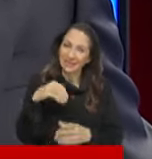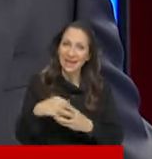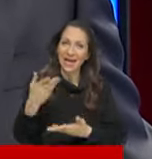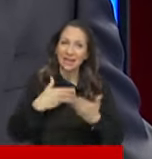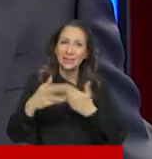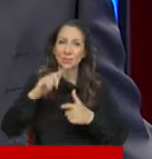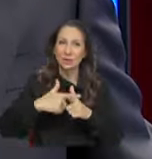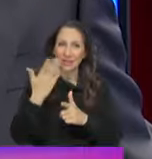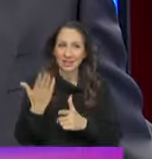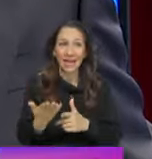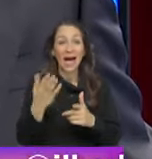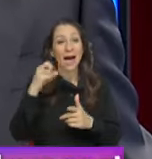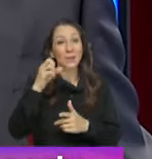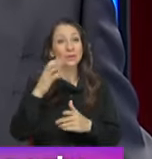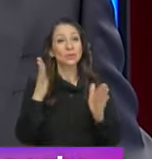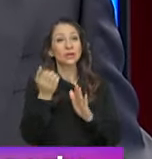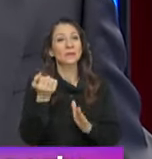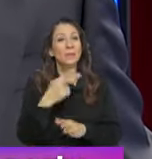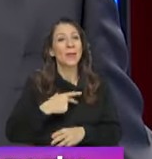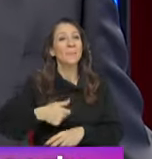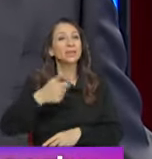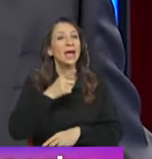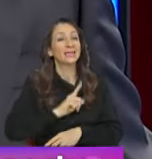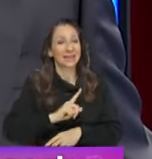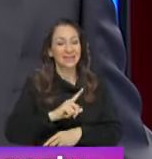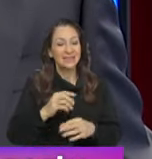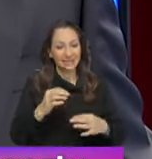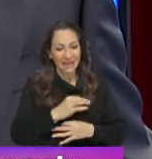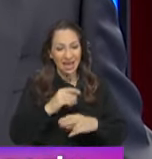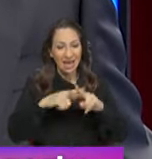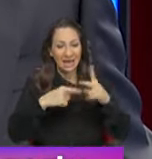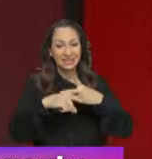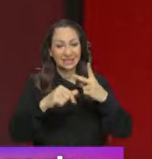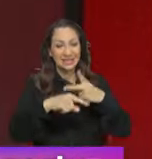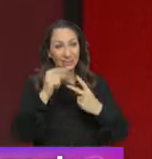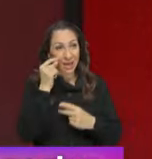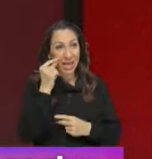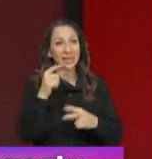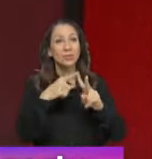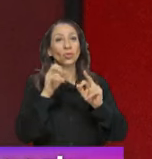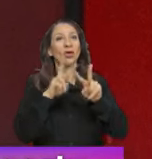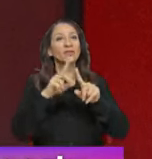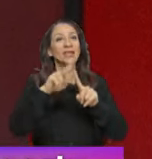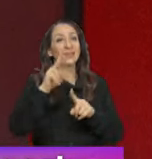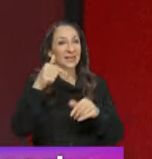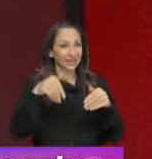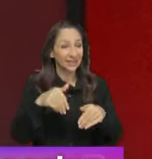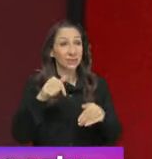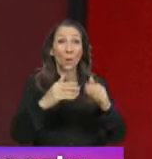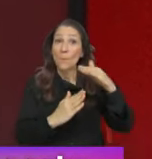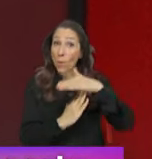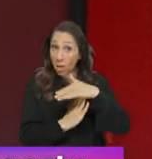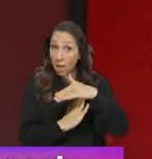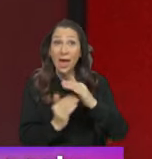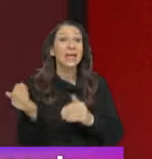anlattığınız projelerinizi AK Parti'nin Küçükçekmece belediye başkanı adayı Sayın Aziz Yeniay na ekranlarında şimdi m'a